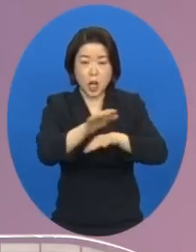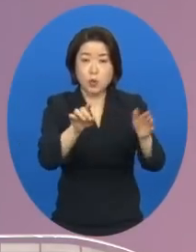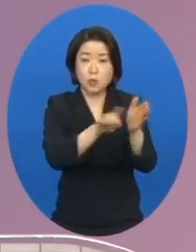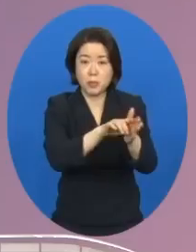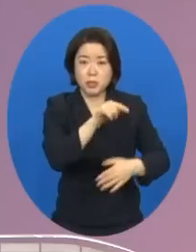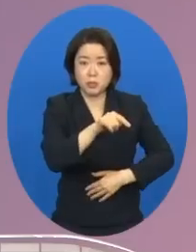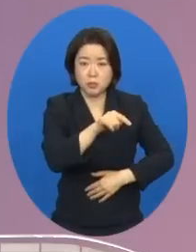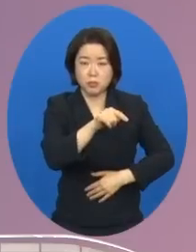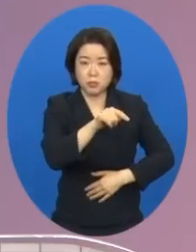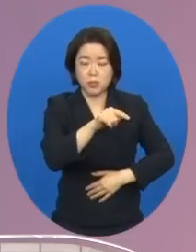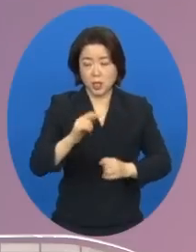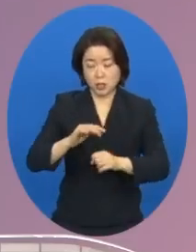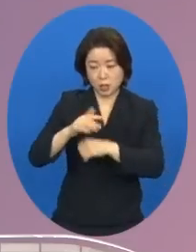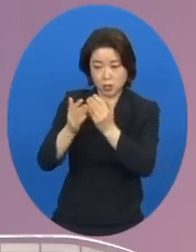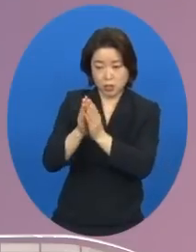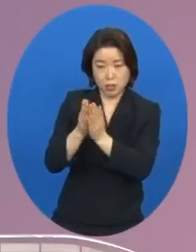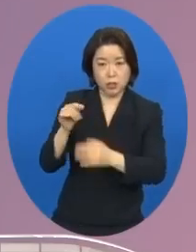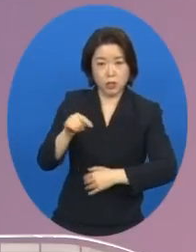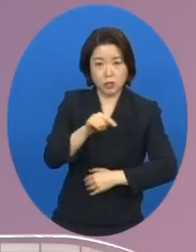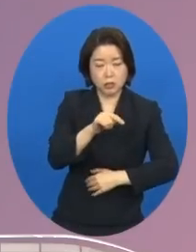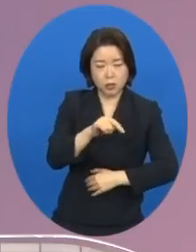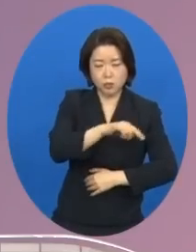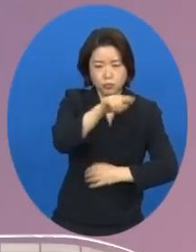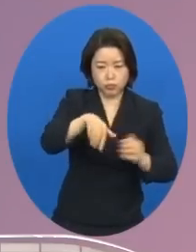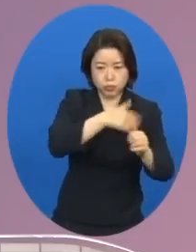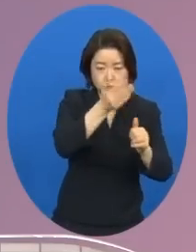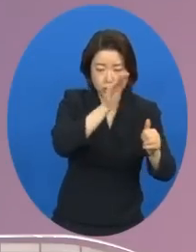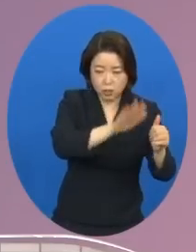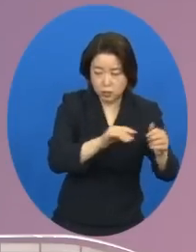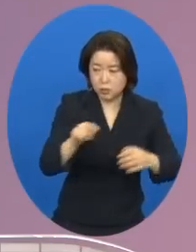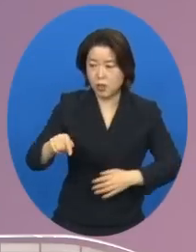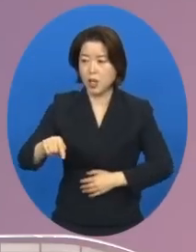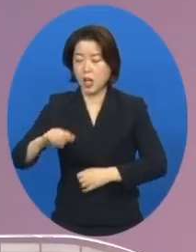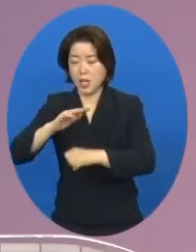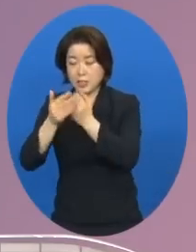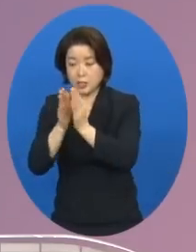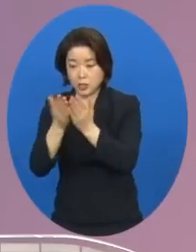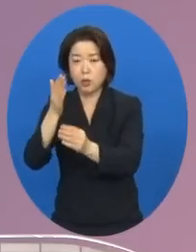중심의 복음적인 신앙을 잘 지킬 수도 있었습니다.